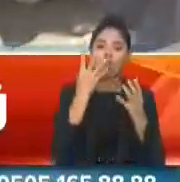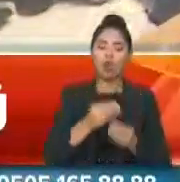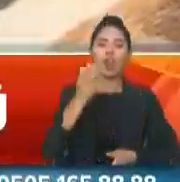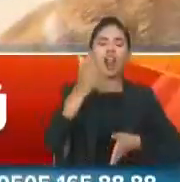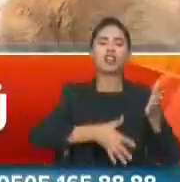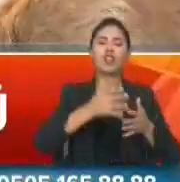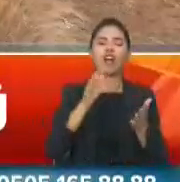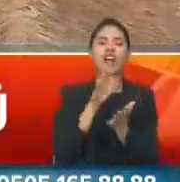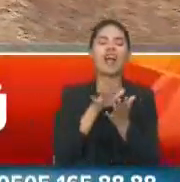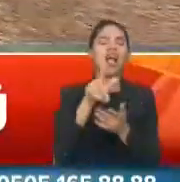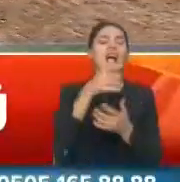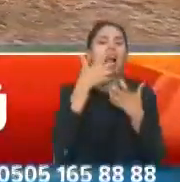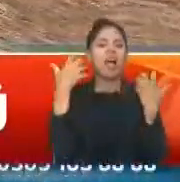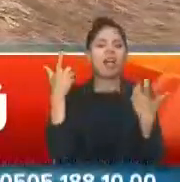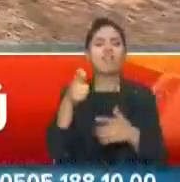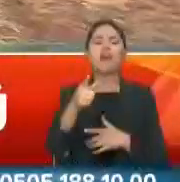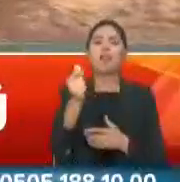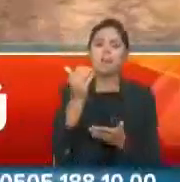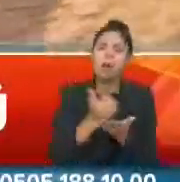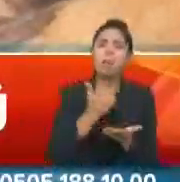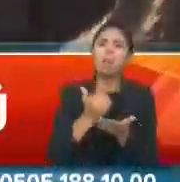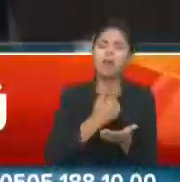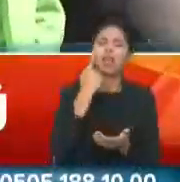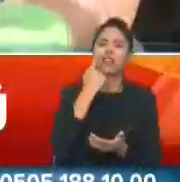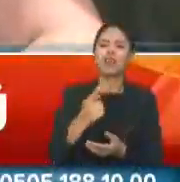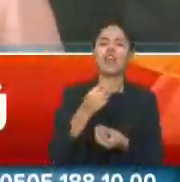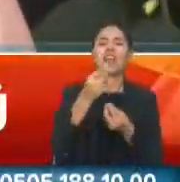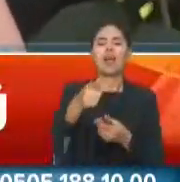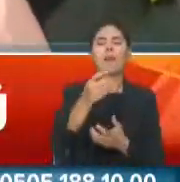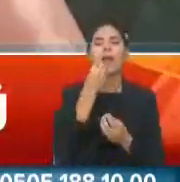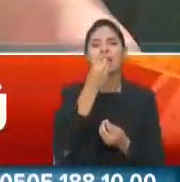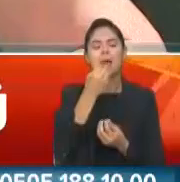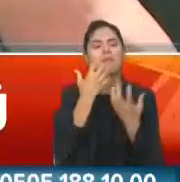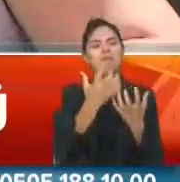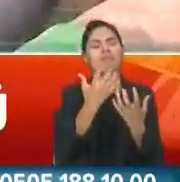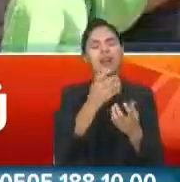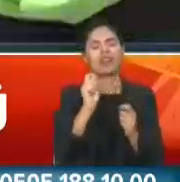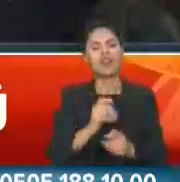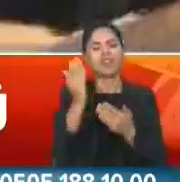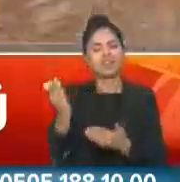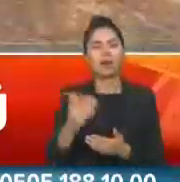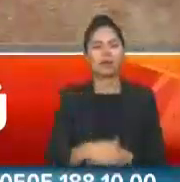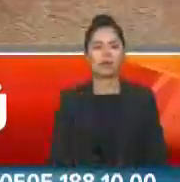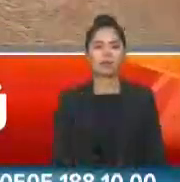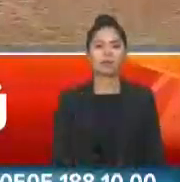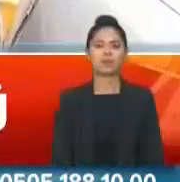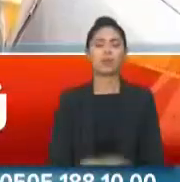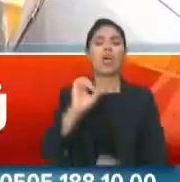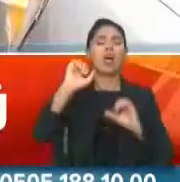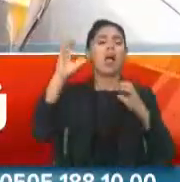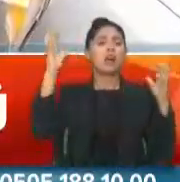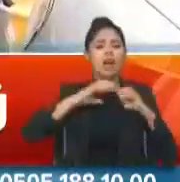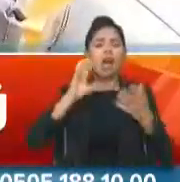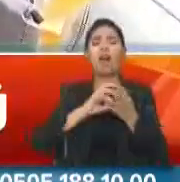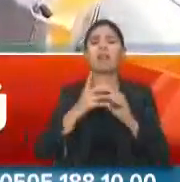sokak hayvanlarına dişinden tırnağından ayırarak burada onların beslenmesine yardımcı oluyor. Kar, yağmur, çamur